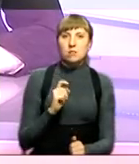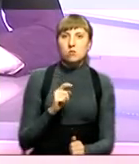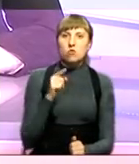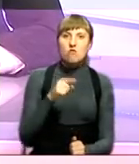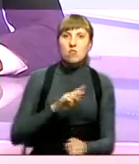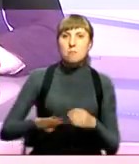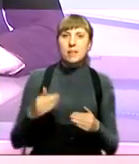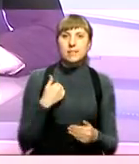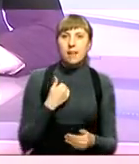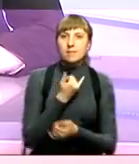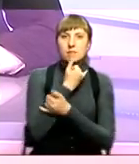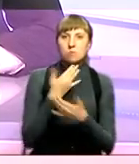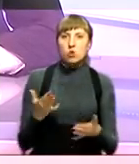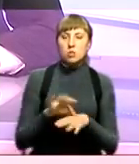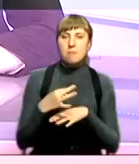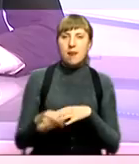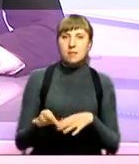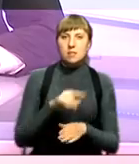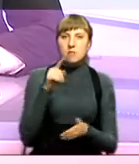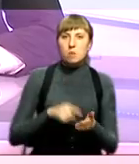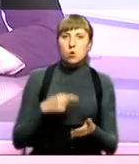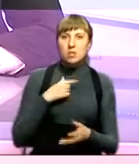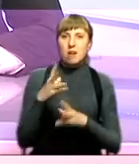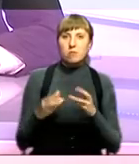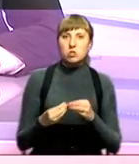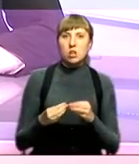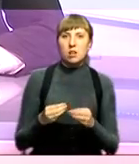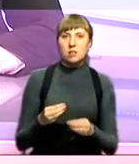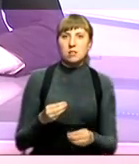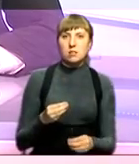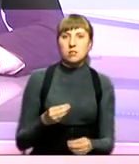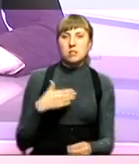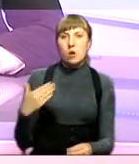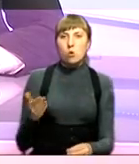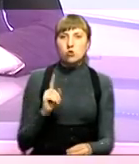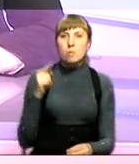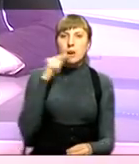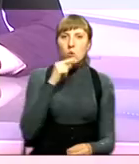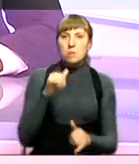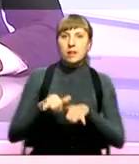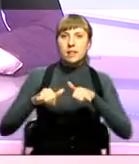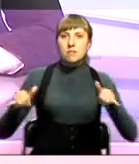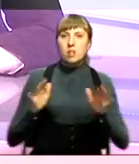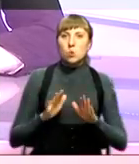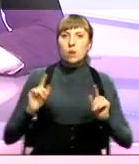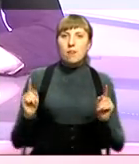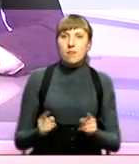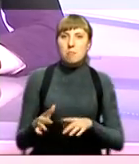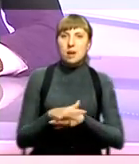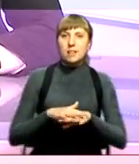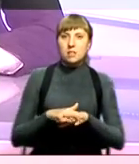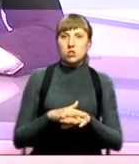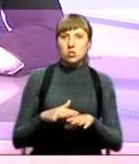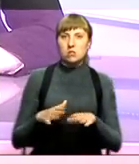сможете. Болезненный вопрос. Я вообще сторонник, чтобы экономика развивалась только в рамках, скажем так, рыночных рычагов